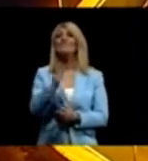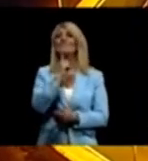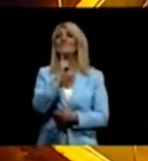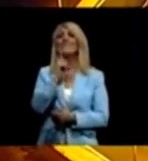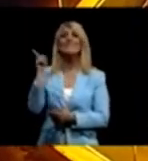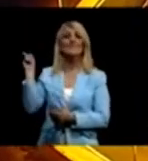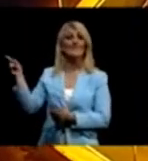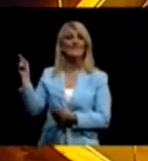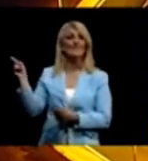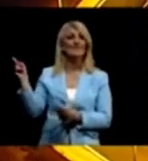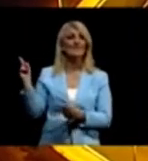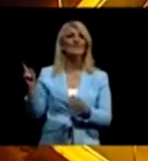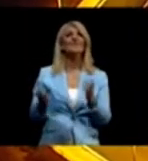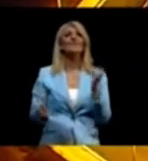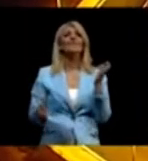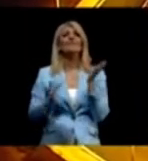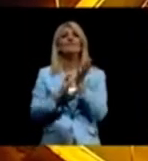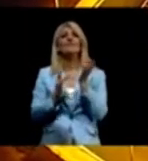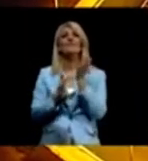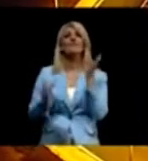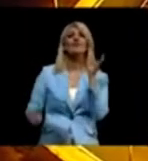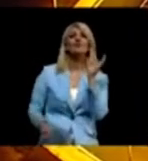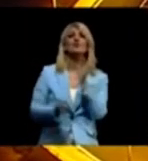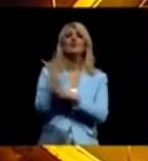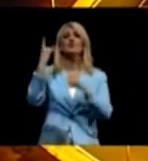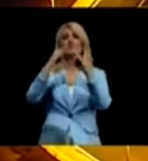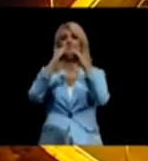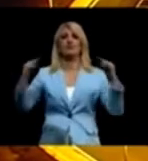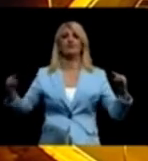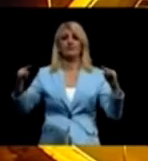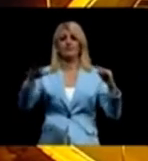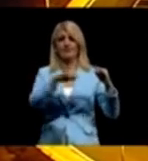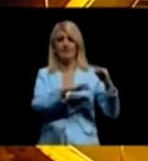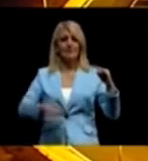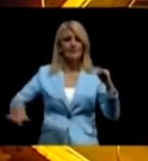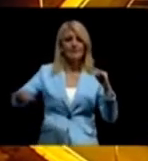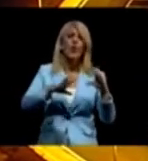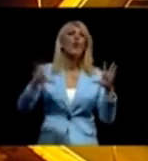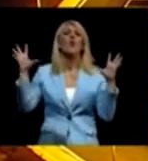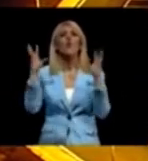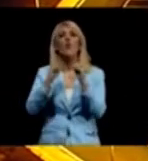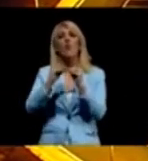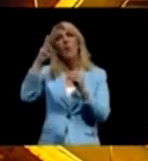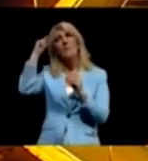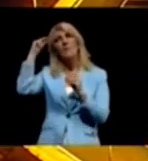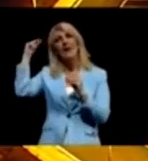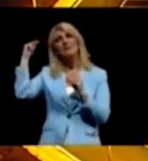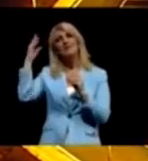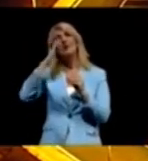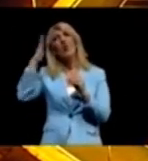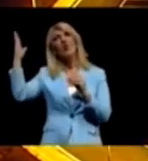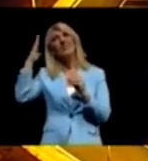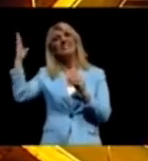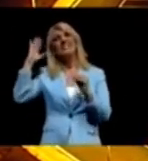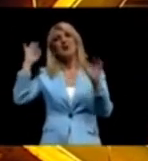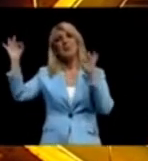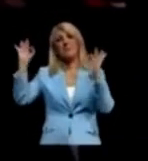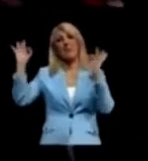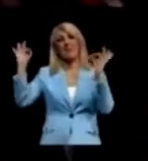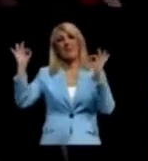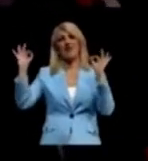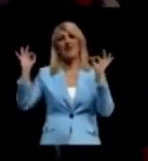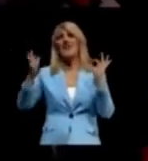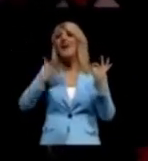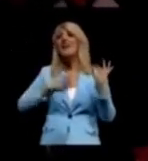κάμπους του Πανεπιστημίου της Δυτικής Μακεδονίας. Έτσι θέλουμε να είναι όλα τα δημόσια μας πανεπιστήμια.